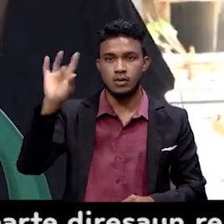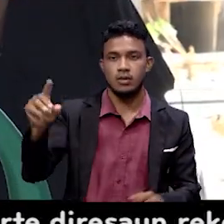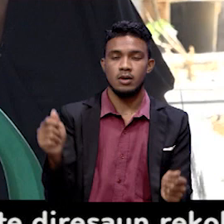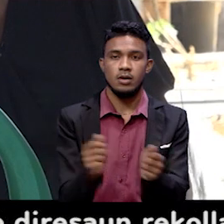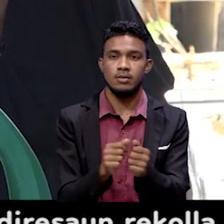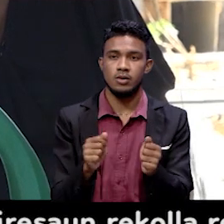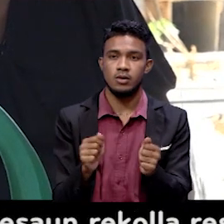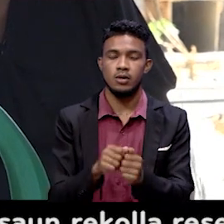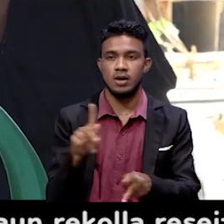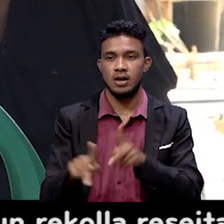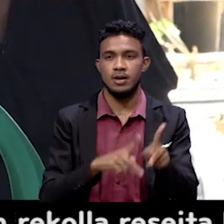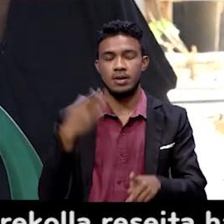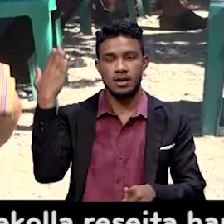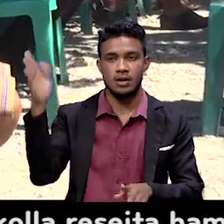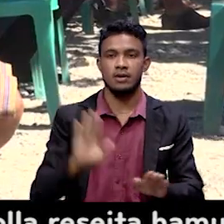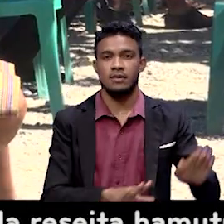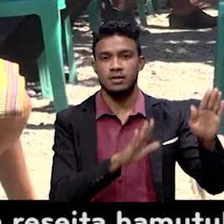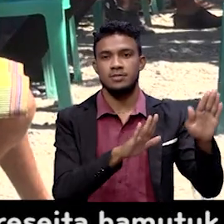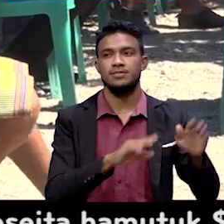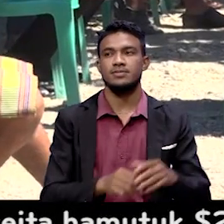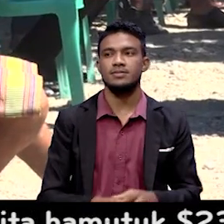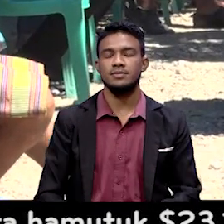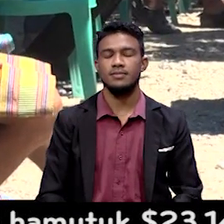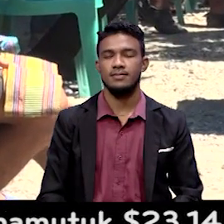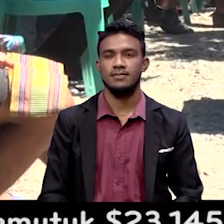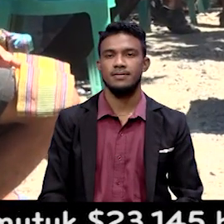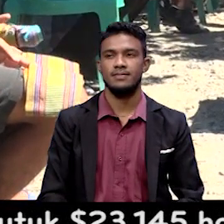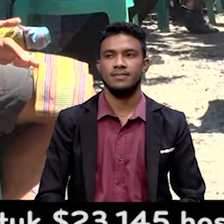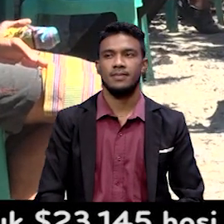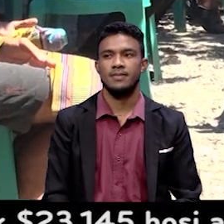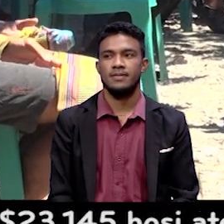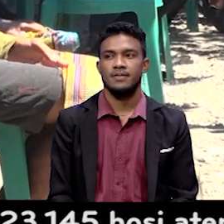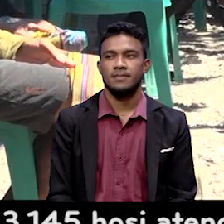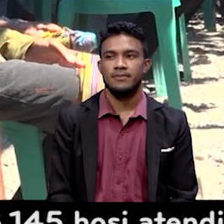militantes iha base. Adere Tu Ximenes, Agustino da Costa, GMN.